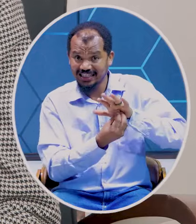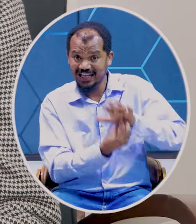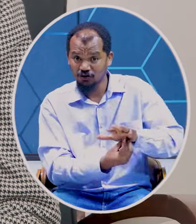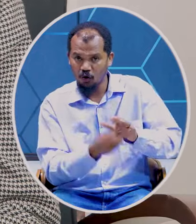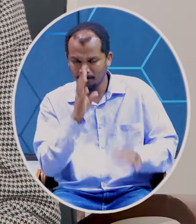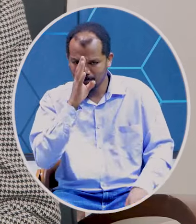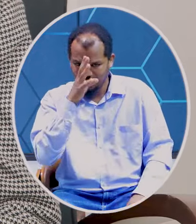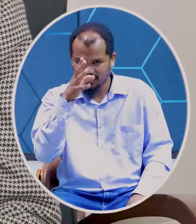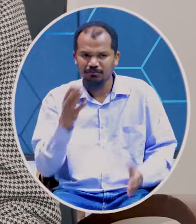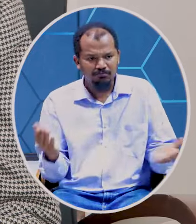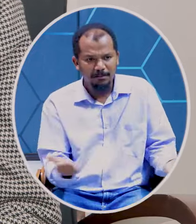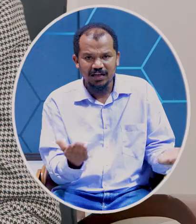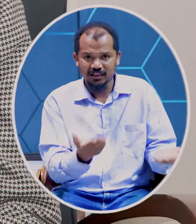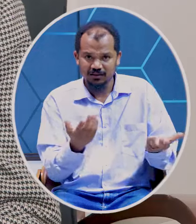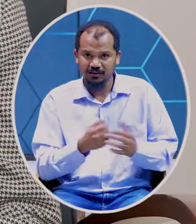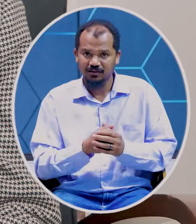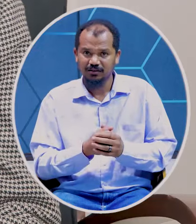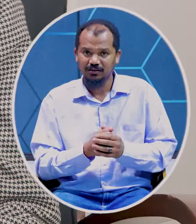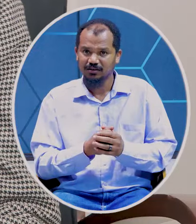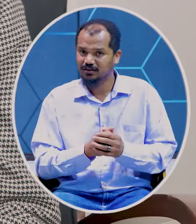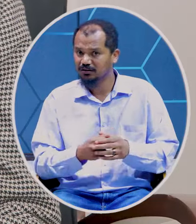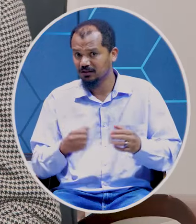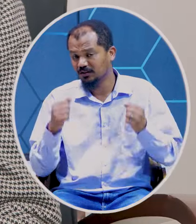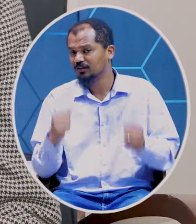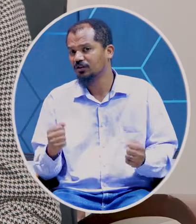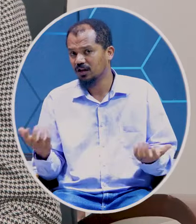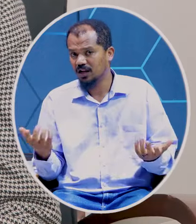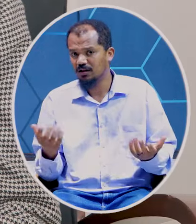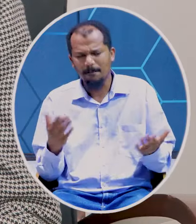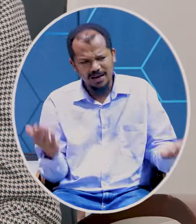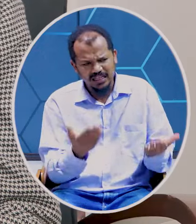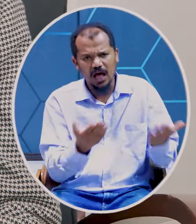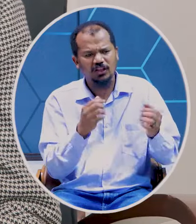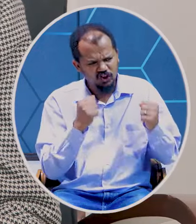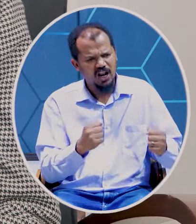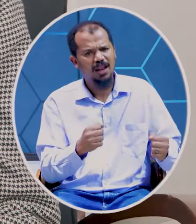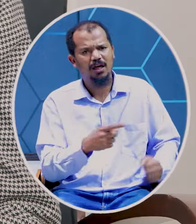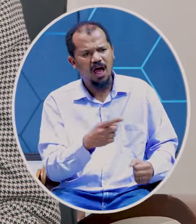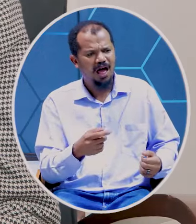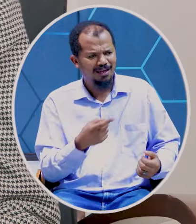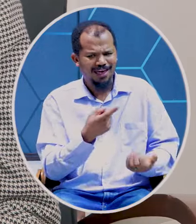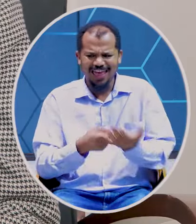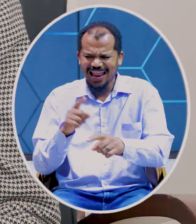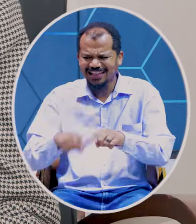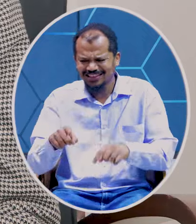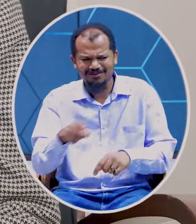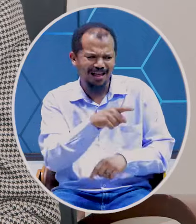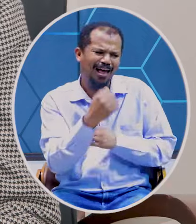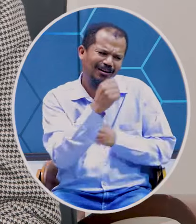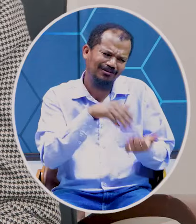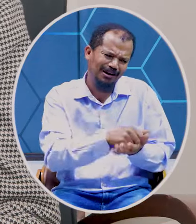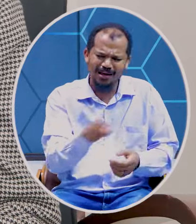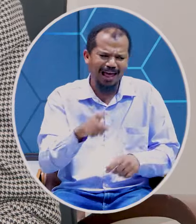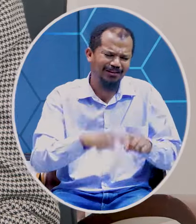ተጽዕኖ መፍጠር ማበረታታት ትችላለህ። በርታ ማለት አይዞ ይሄን አትችልም ይሄን